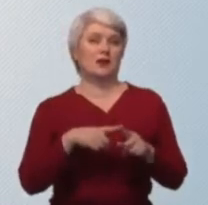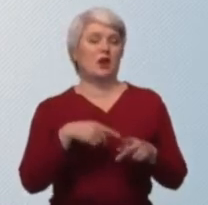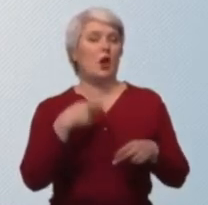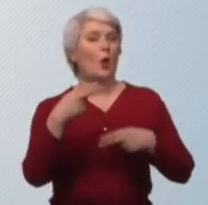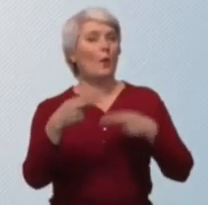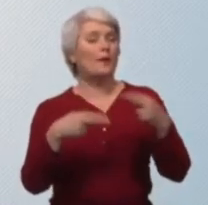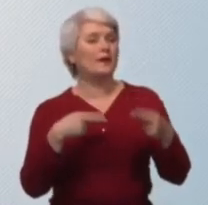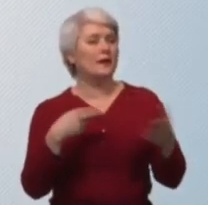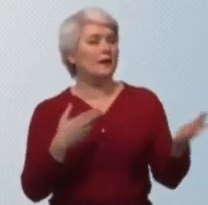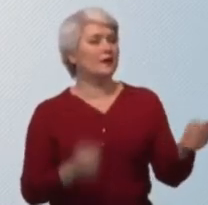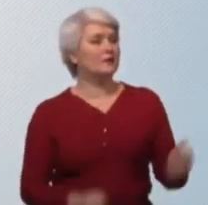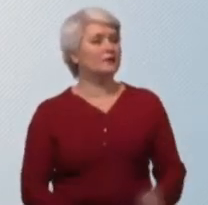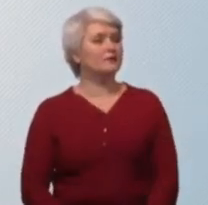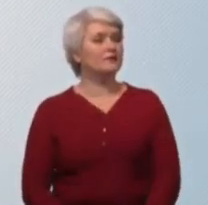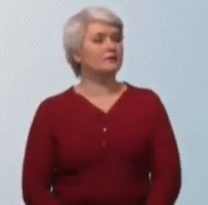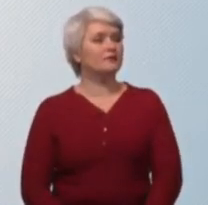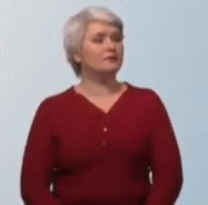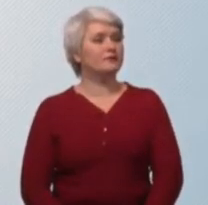екран.